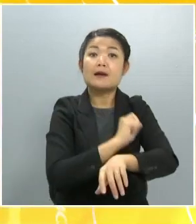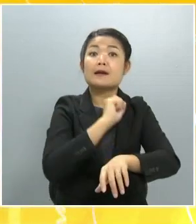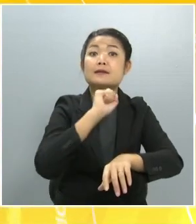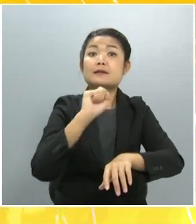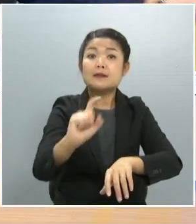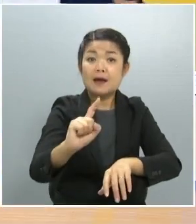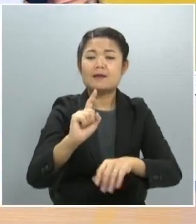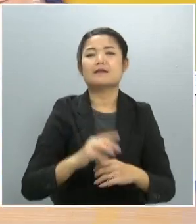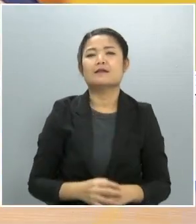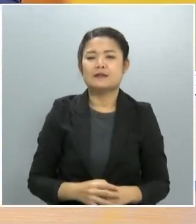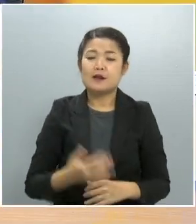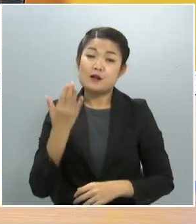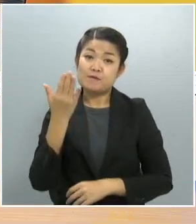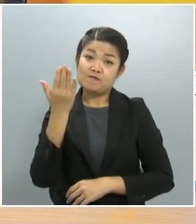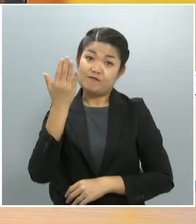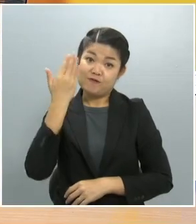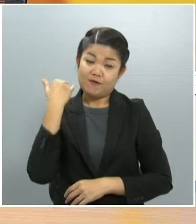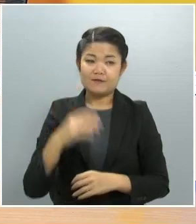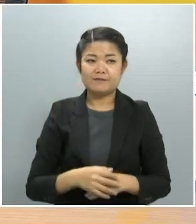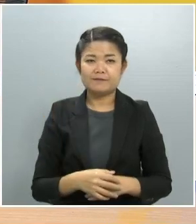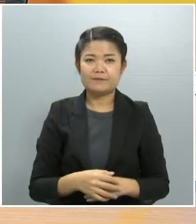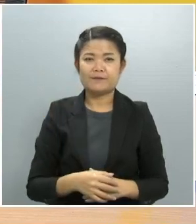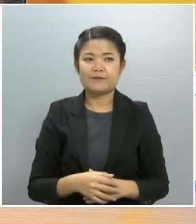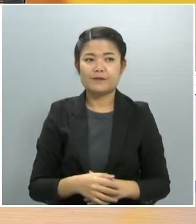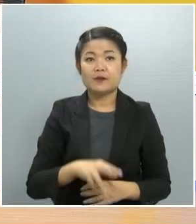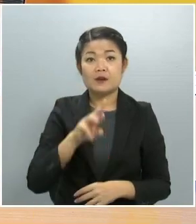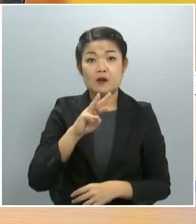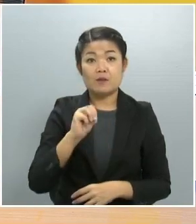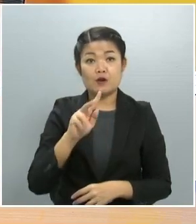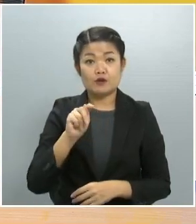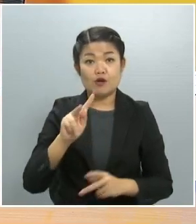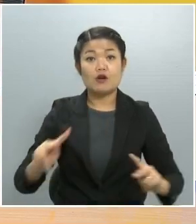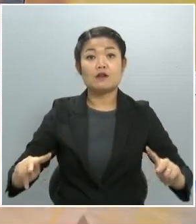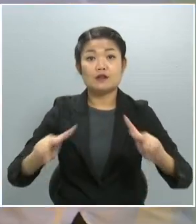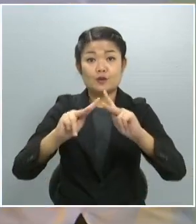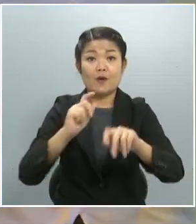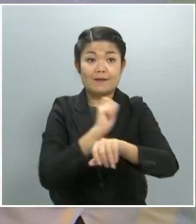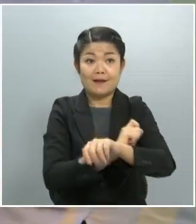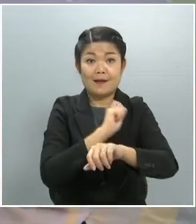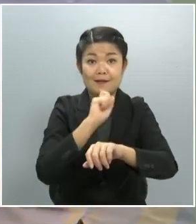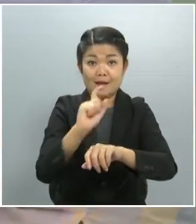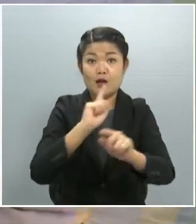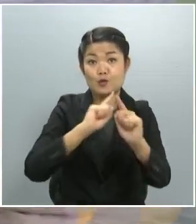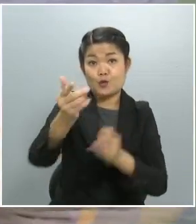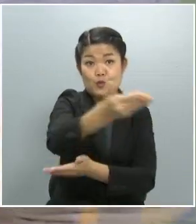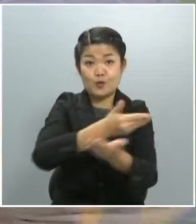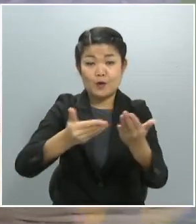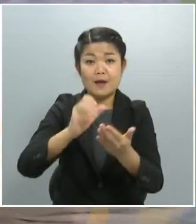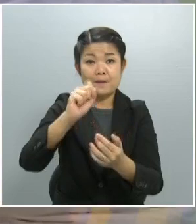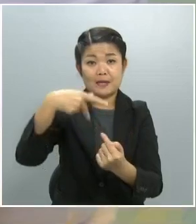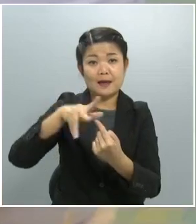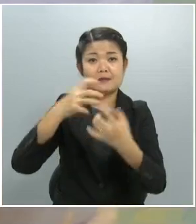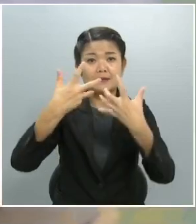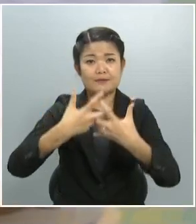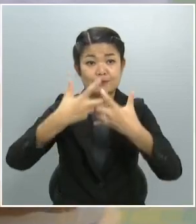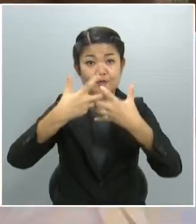ค่าจ้างเมื่อวานนี้ทางส่วนของรัฐมนตรีแรงงานพิพัฒน์รัชกิจประการหารือกับประธานสภาอุตสาหกรรมแห่งประเทศไท